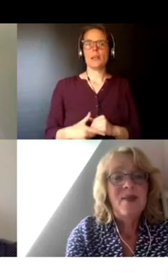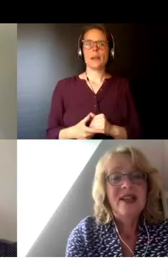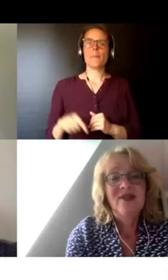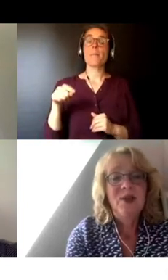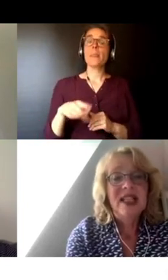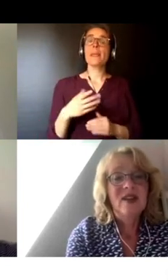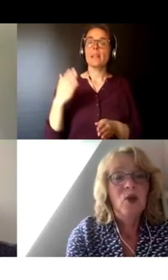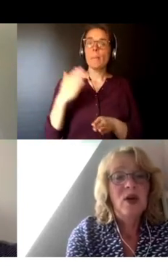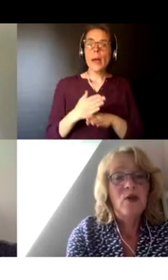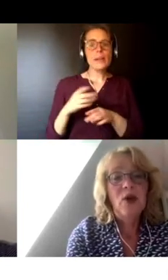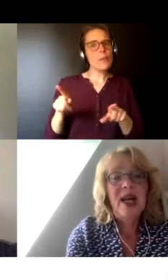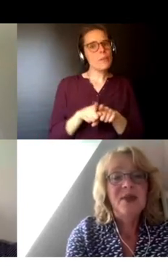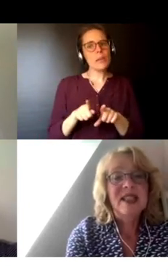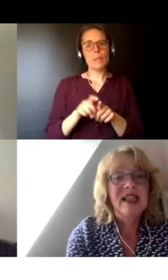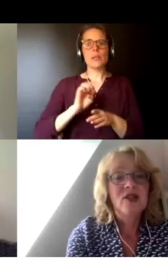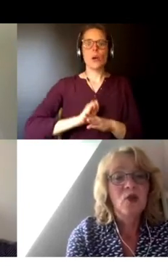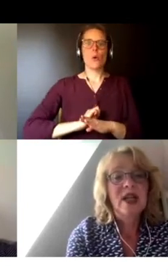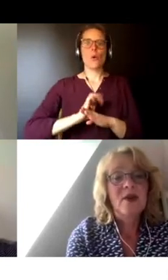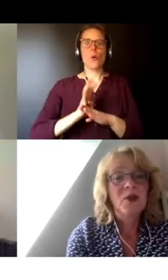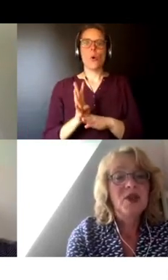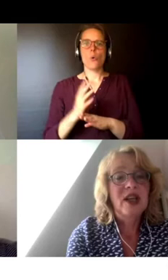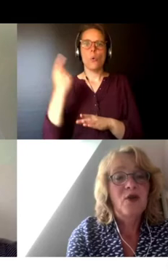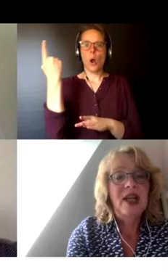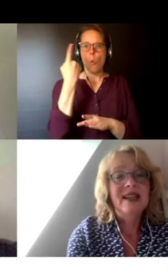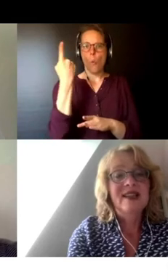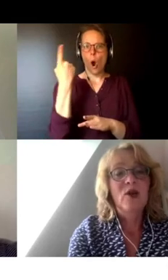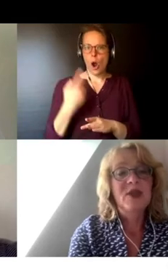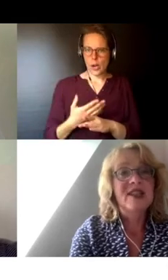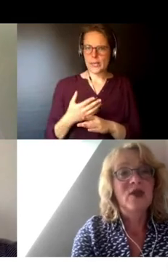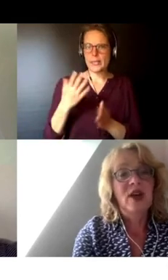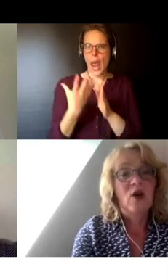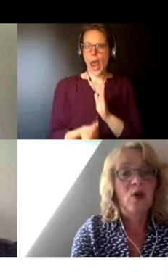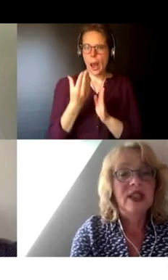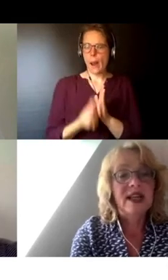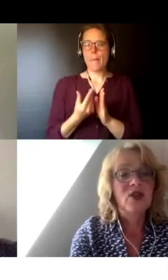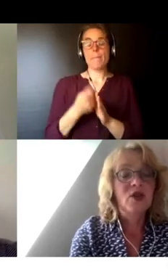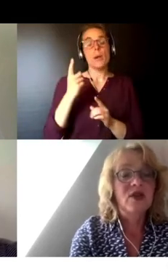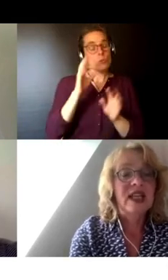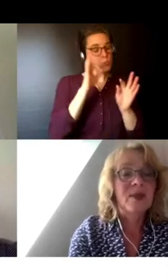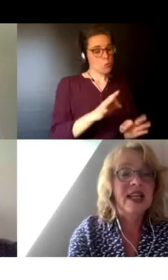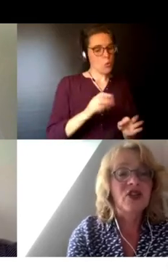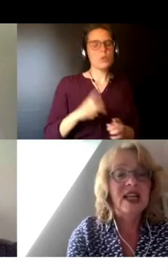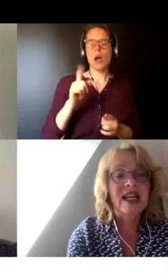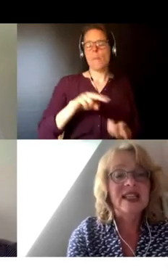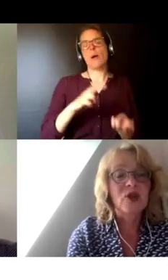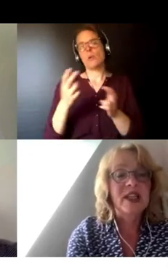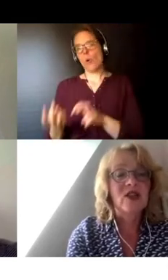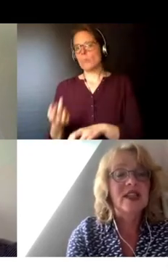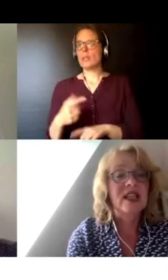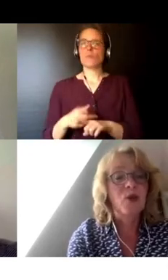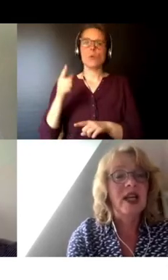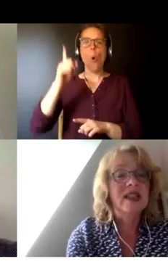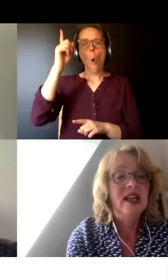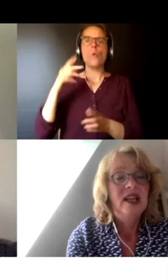Das ist am Ende wie mit der Corona-Warn-App. Das Ziel ist gut, aber wir müssen darauf drängen, dass die Umsetzung auch hohen Datenschutz- und Transparenzstandards entspricht.